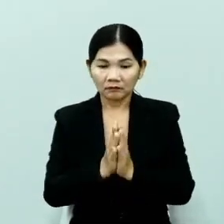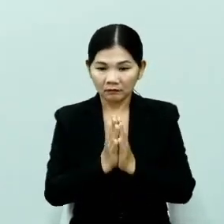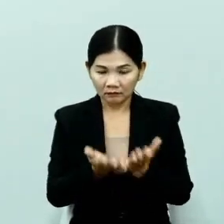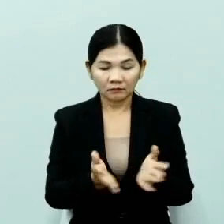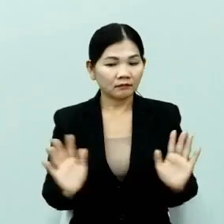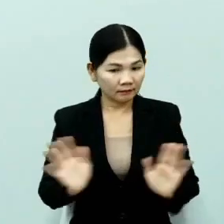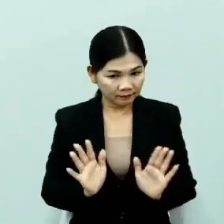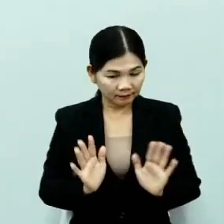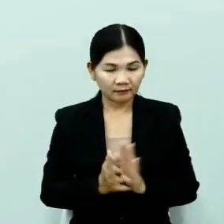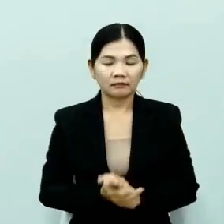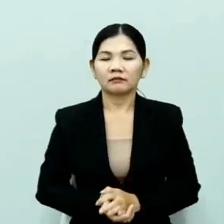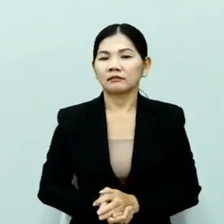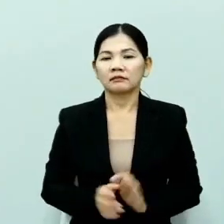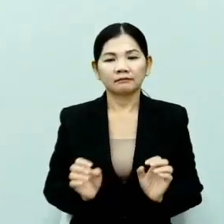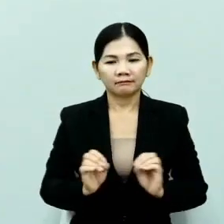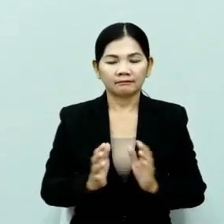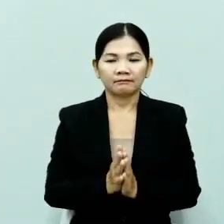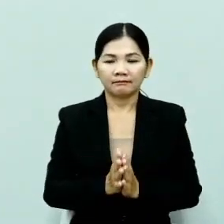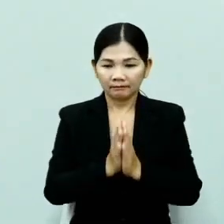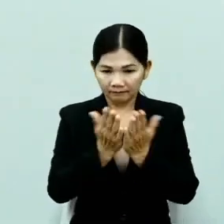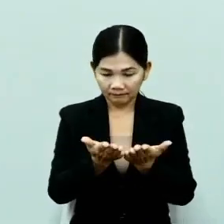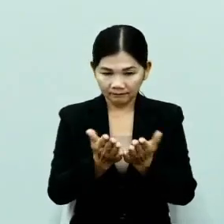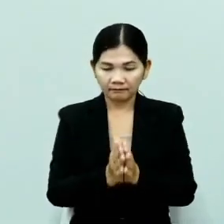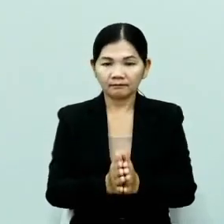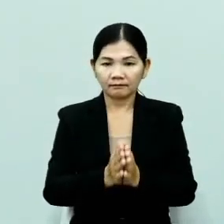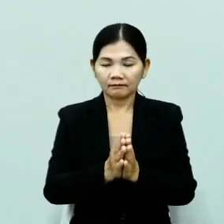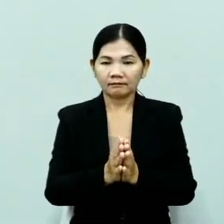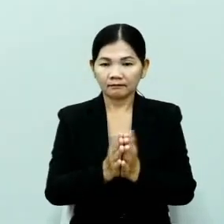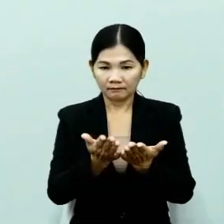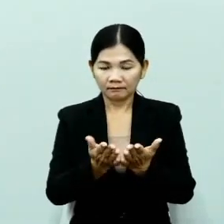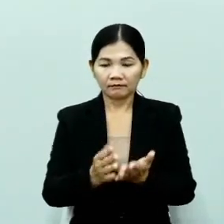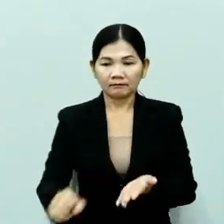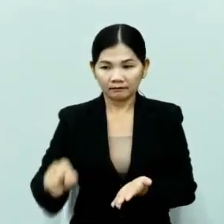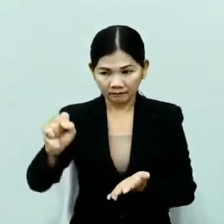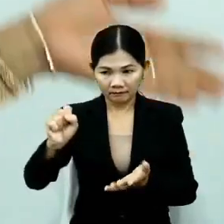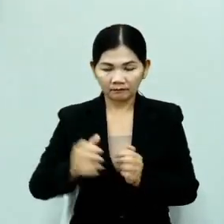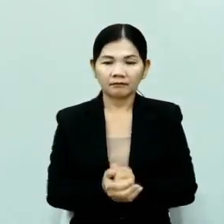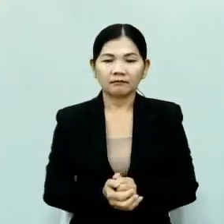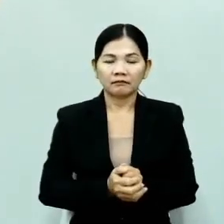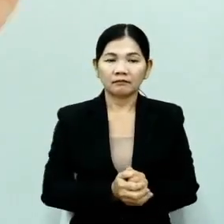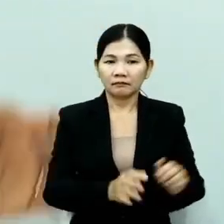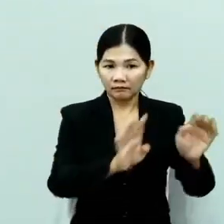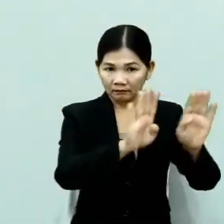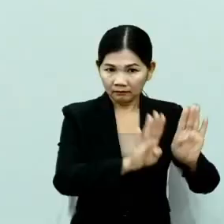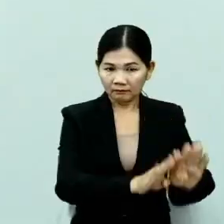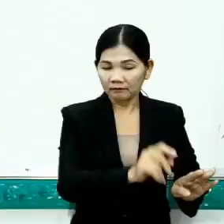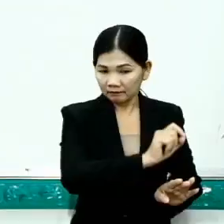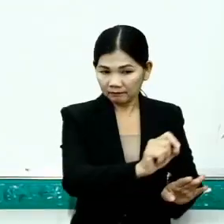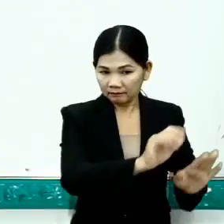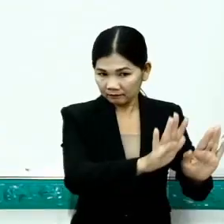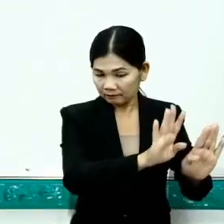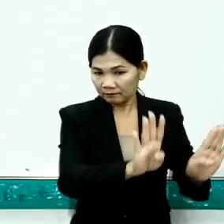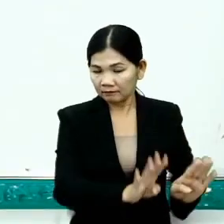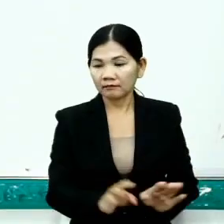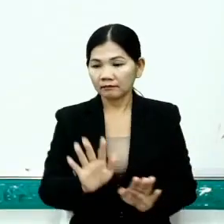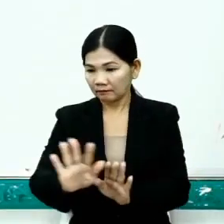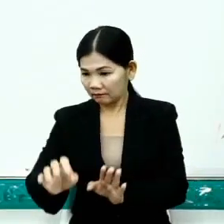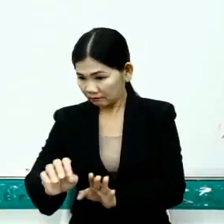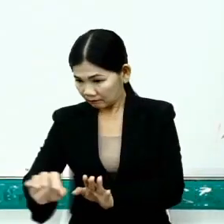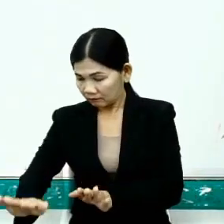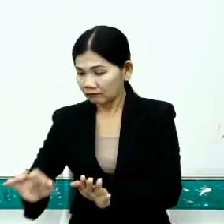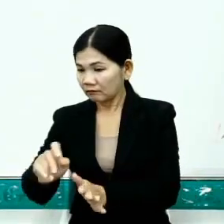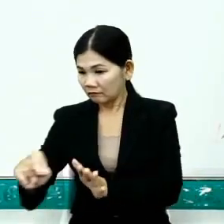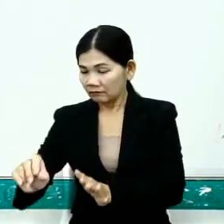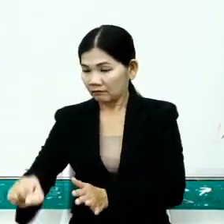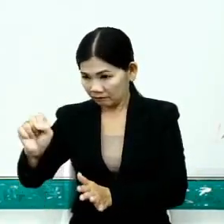សិភៅសិក្សាគោលទេណាគឺកូនសរសេរនៅលើក្តារក្តាំងឈ្នួតអ្នកគ្រូសរសេរនៅលើក្តារក្តារខៀនចាកូន